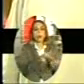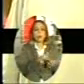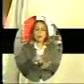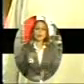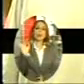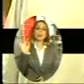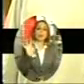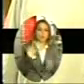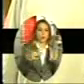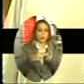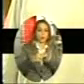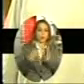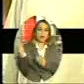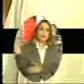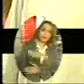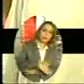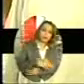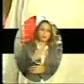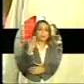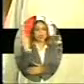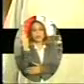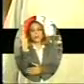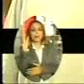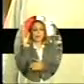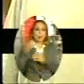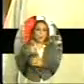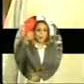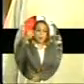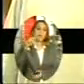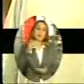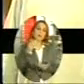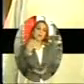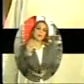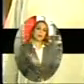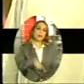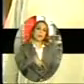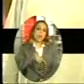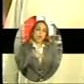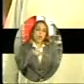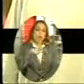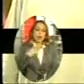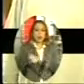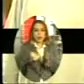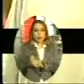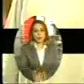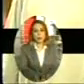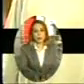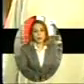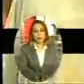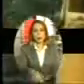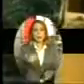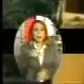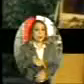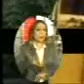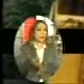נפגעה בצורה קיצונית, והיו לנו מקומות כאלה, לוקח יותר זמן. דרך אגב, בזמן אמת היה מאוד